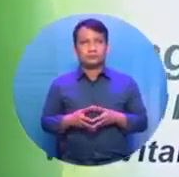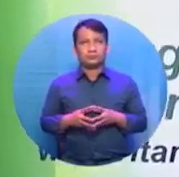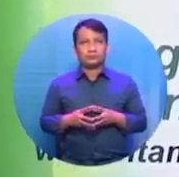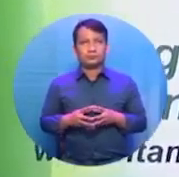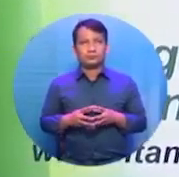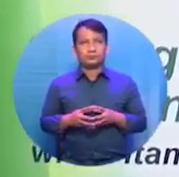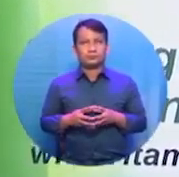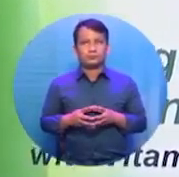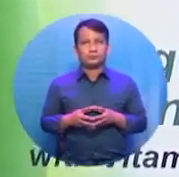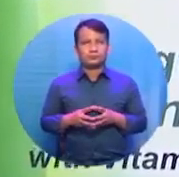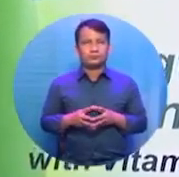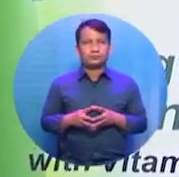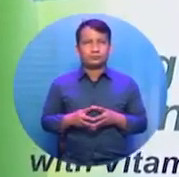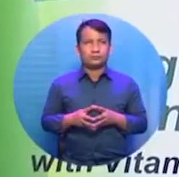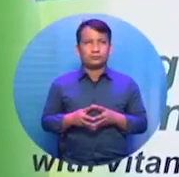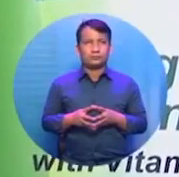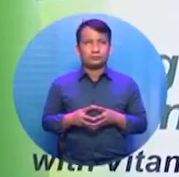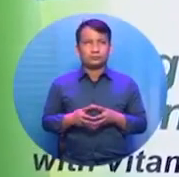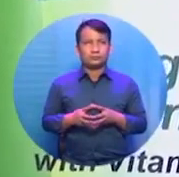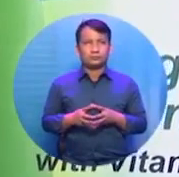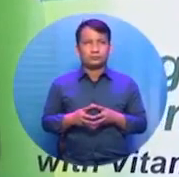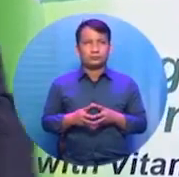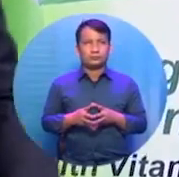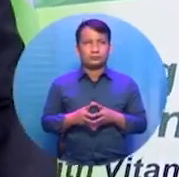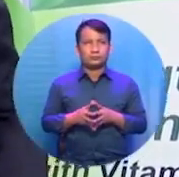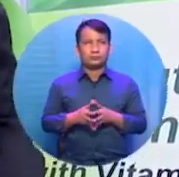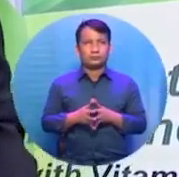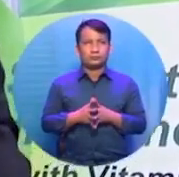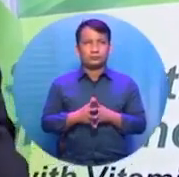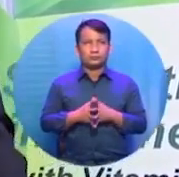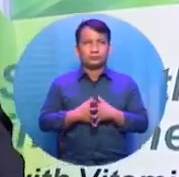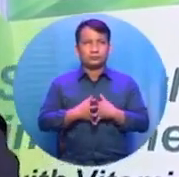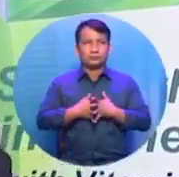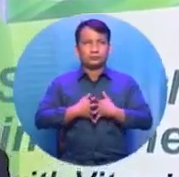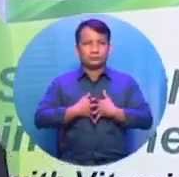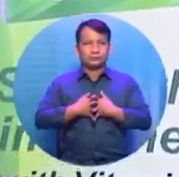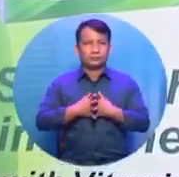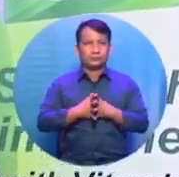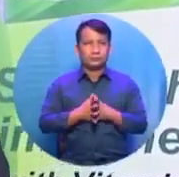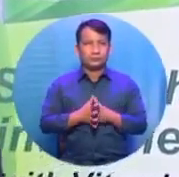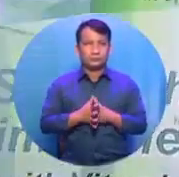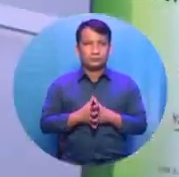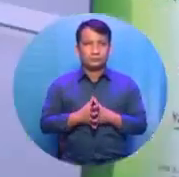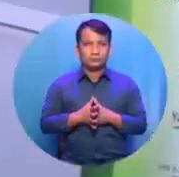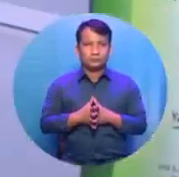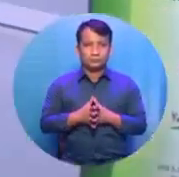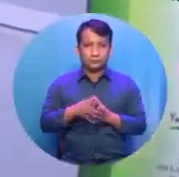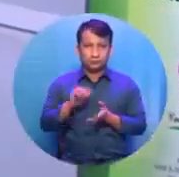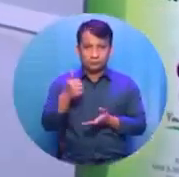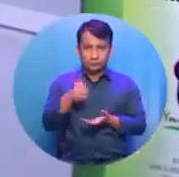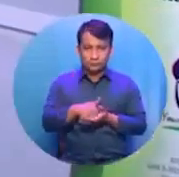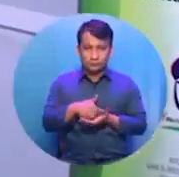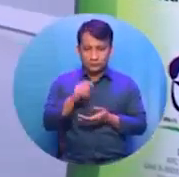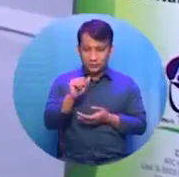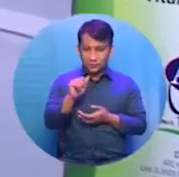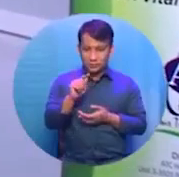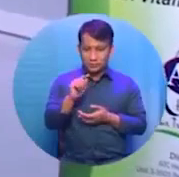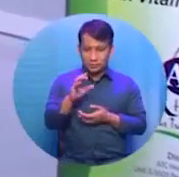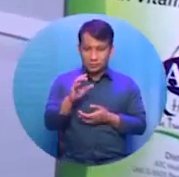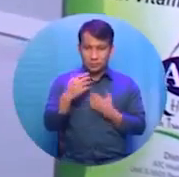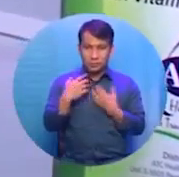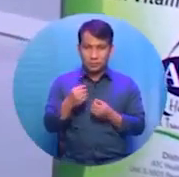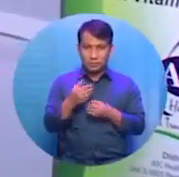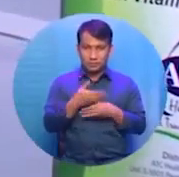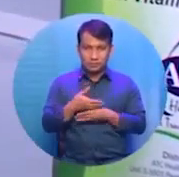Mas maganda pag email nga. Diretso. Okay, sige. And 10,000 pesos. ATC.